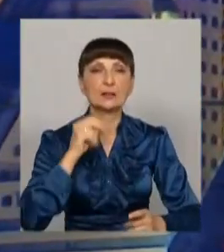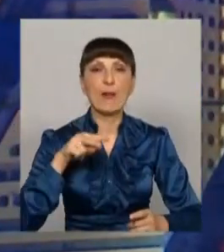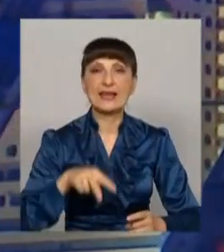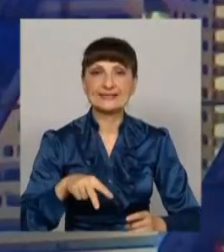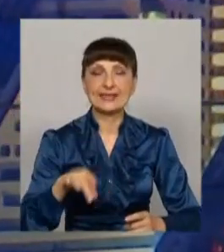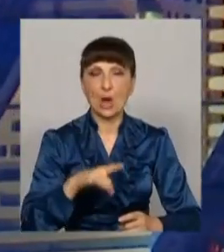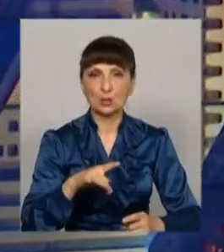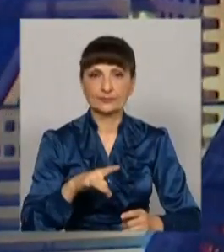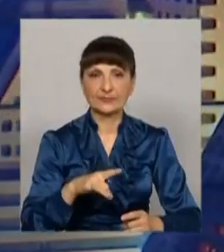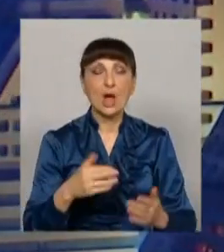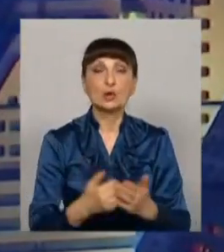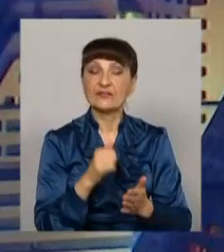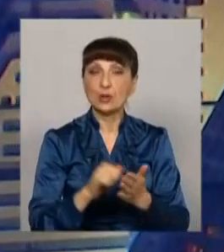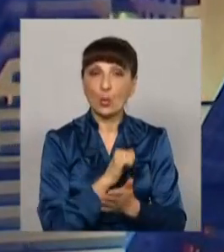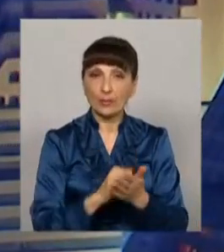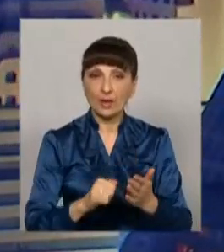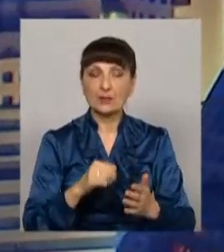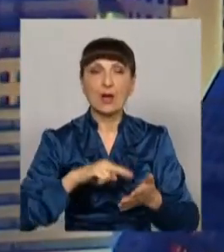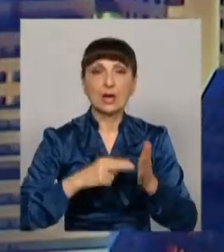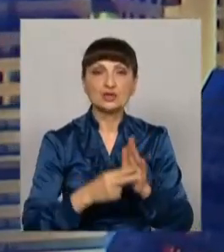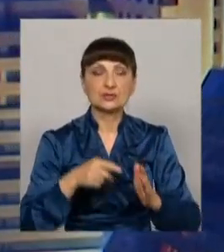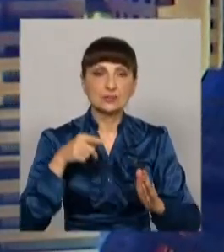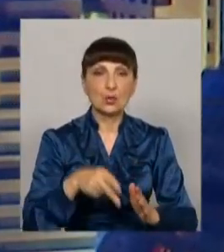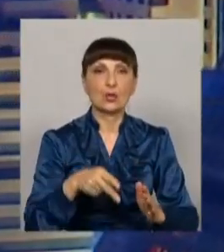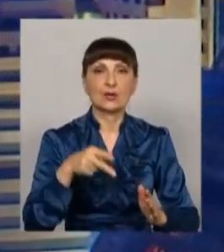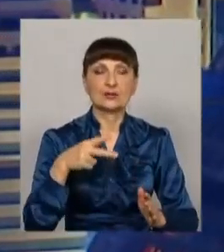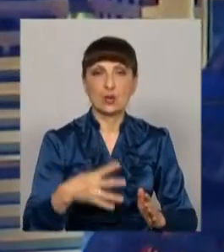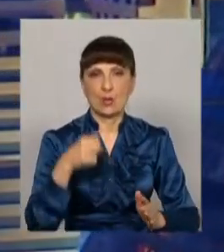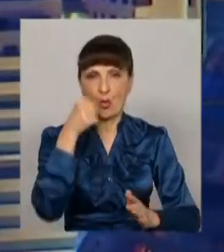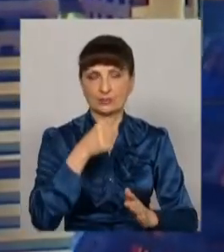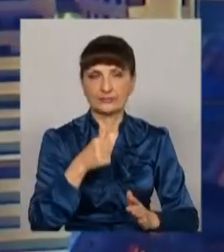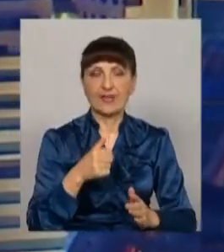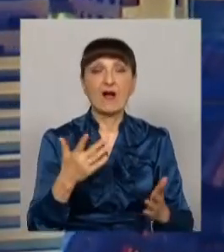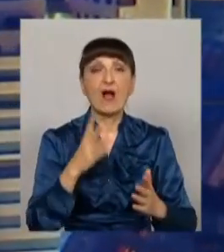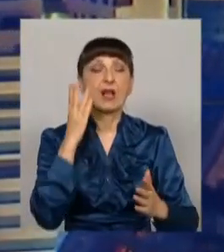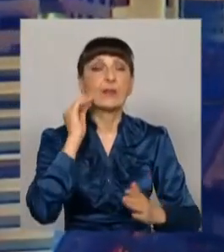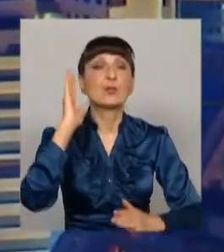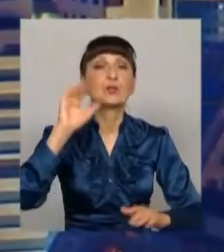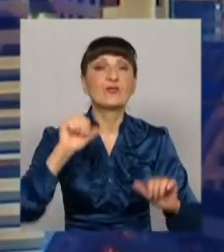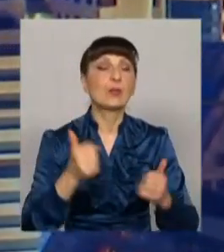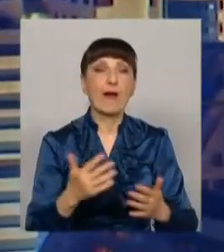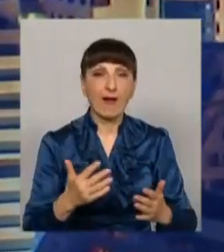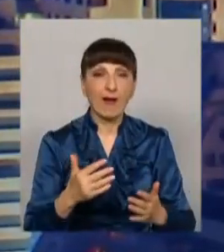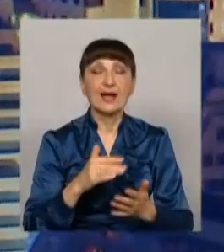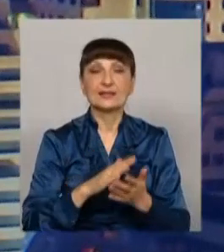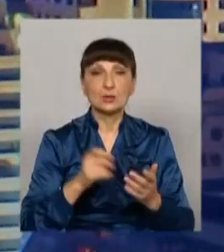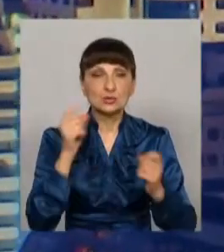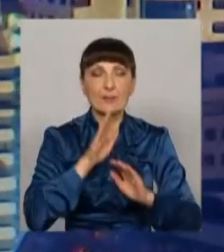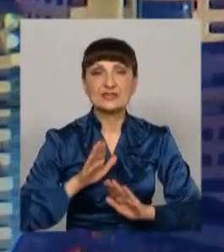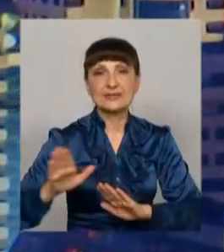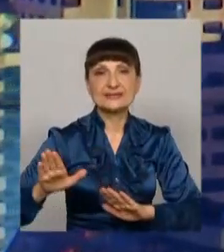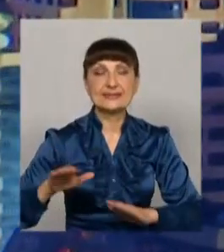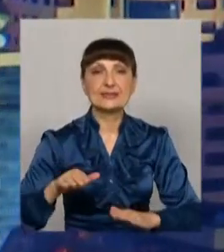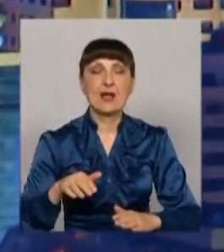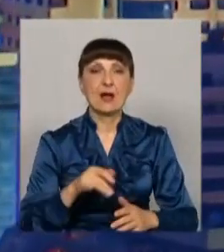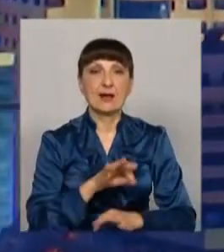района. Новый документ рассчитан до 2040 года. Каким видится Алматы будущего, узнаем у заместителя директора по